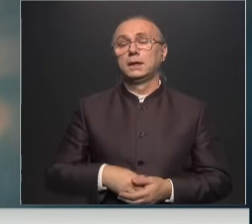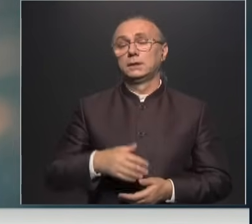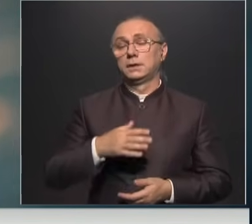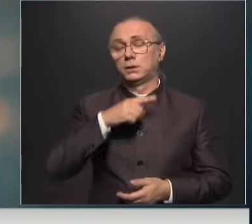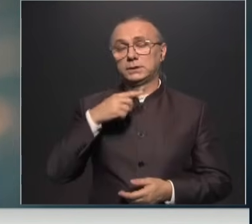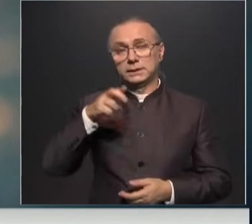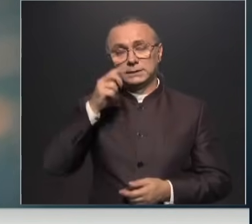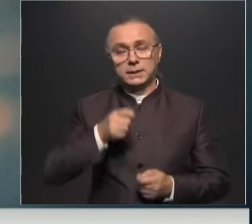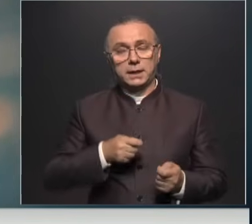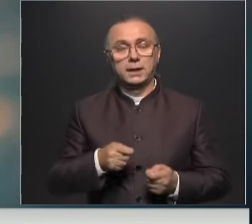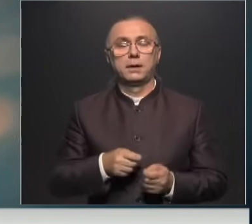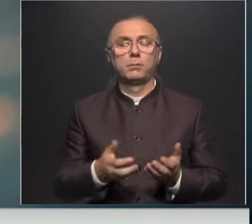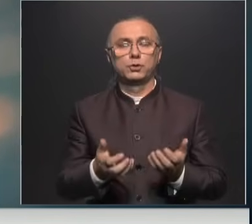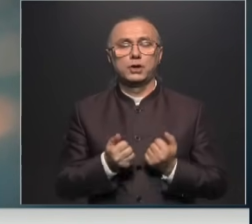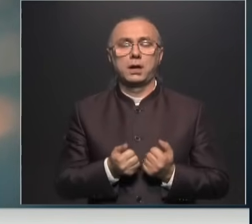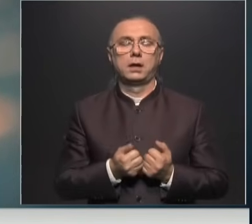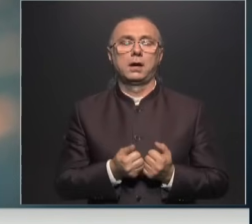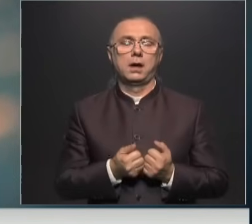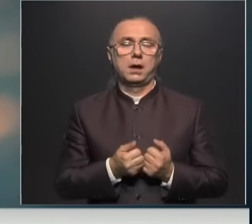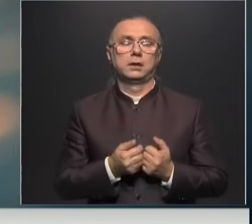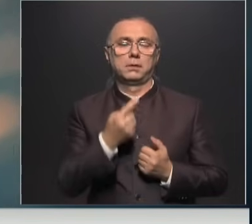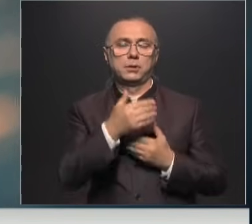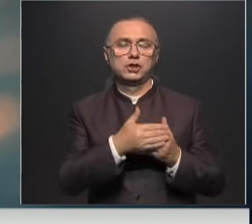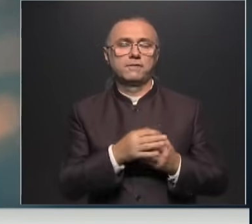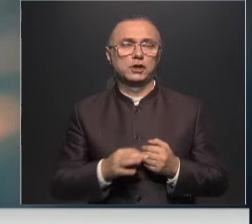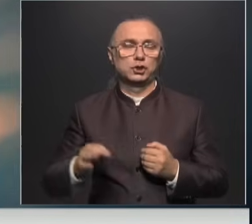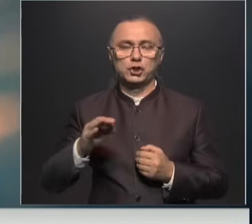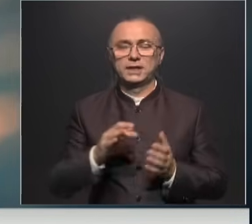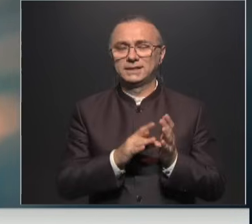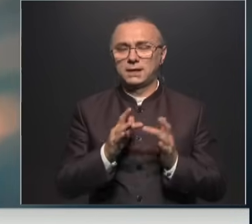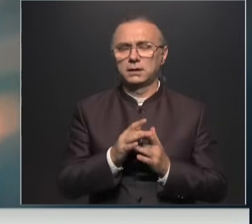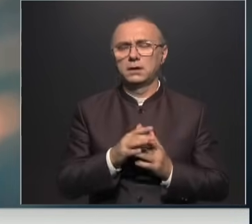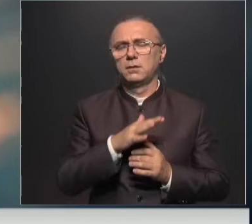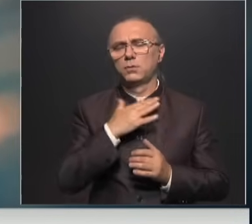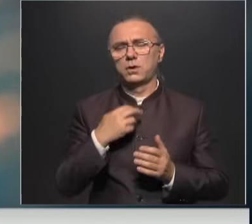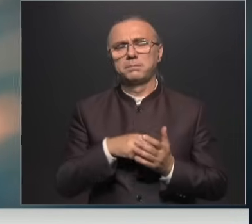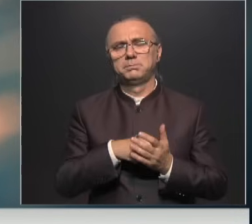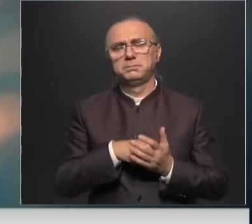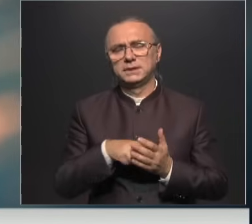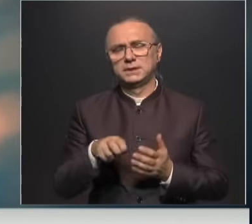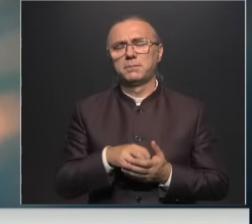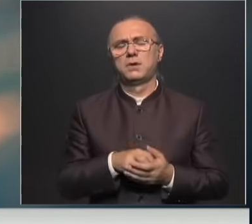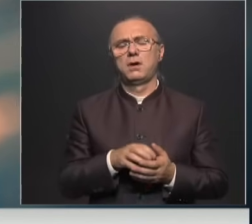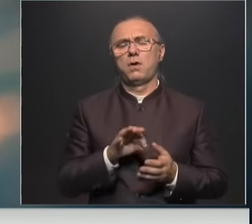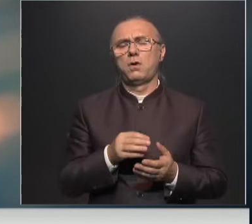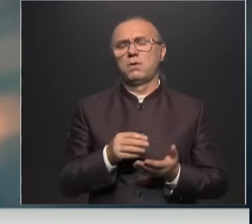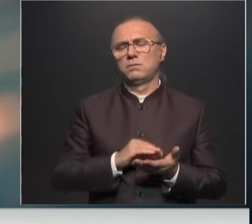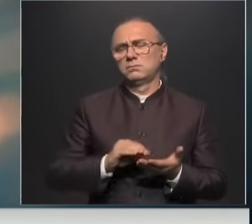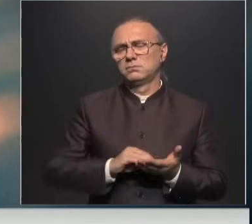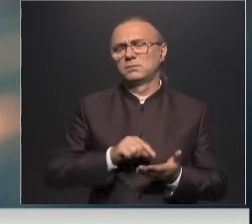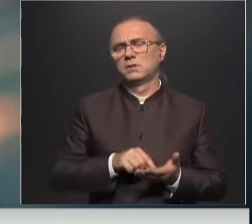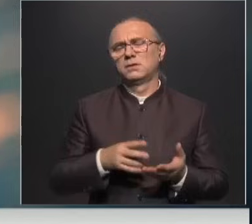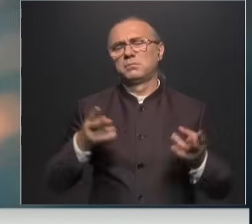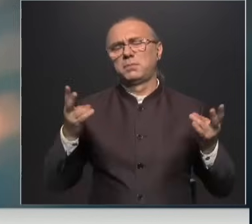получали от ближневосточных христиан очень много писем с описанием своего бедственного, тяжелого, трагичного